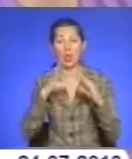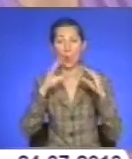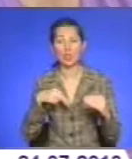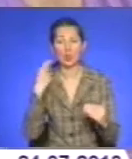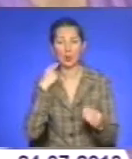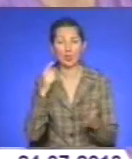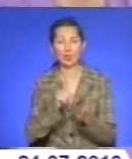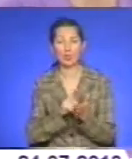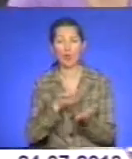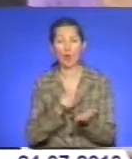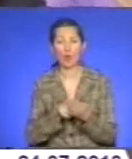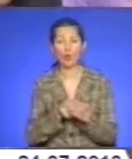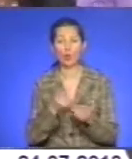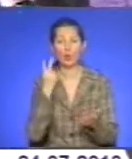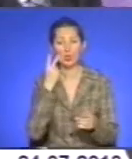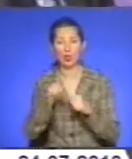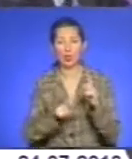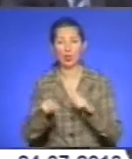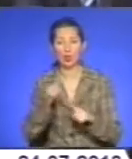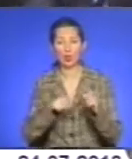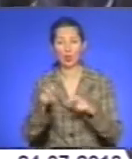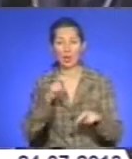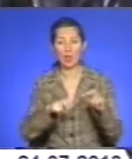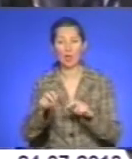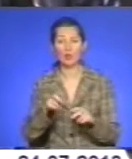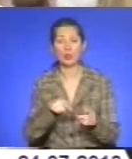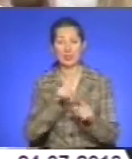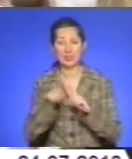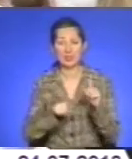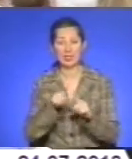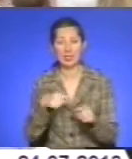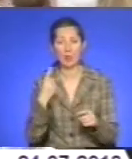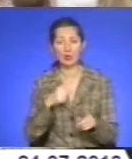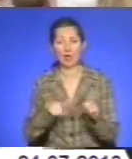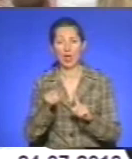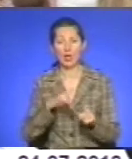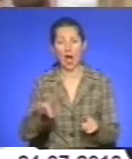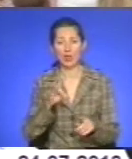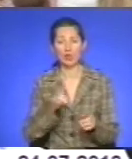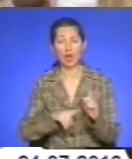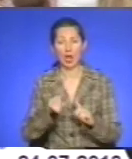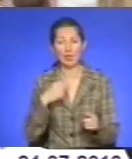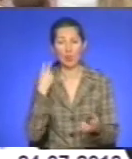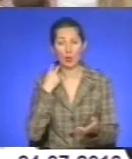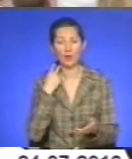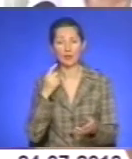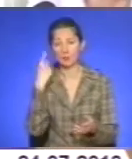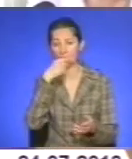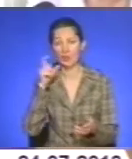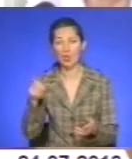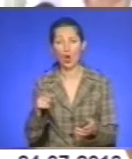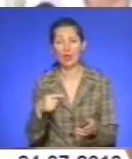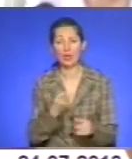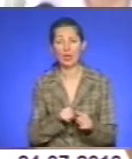фонду постійно розглядають на засіданнях обласної та районних рад. Заборгованість фізичних осіб, які обрали спрощену систему